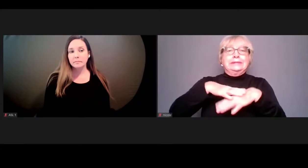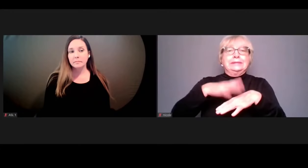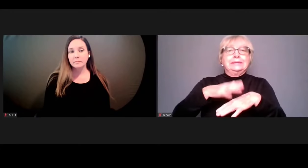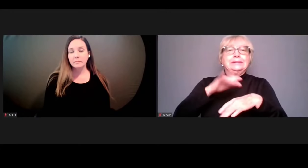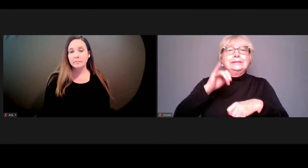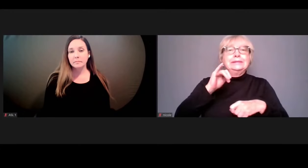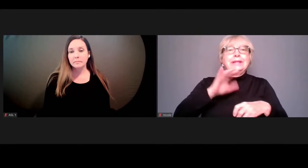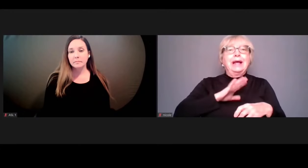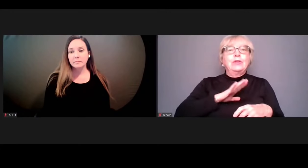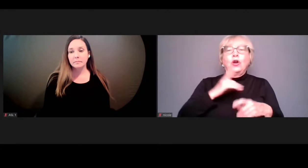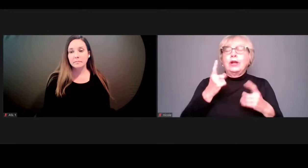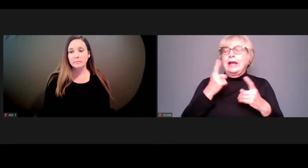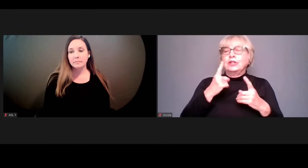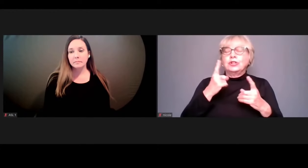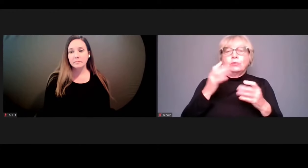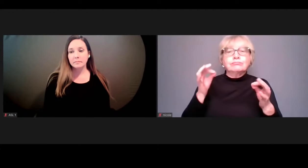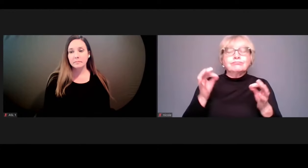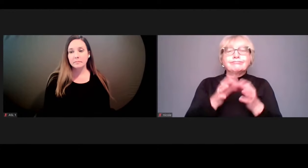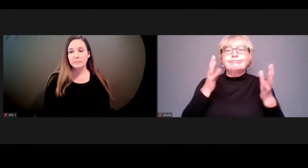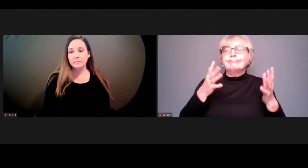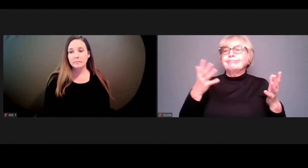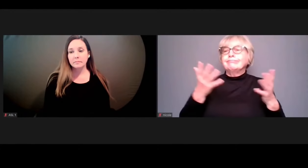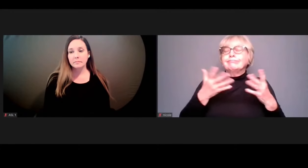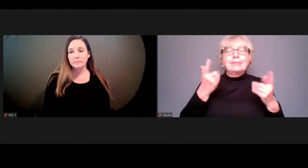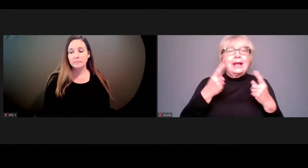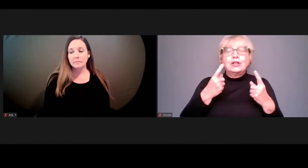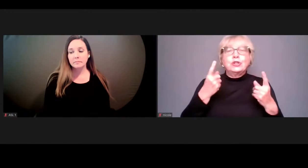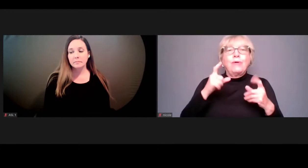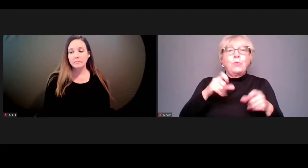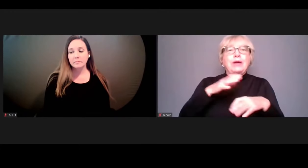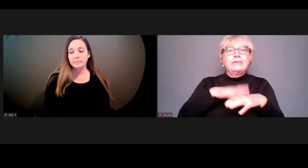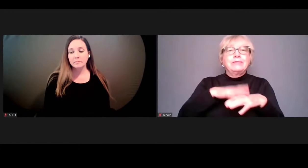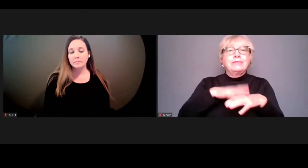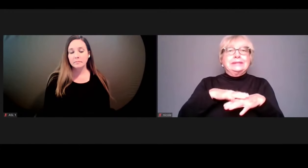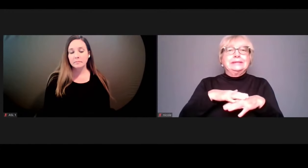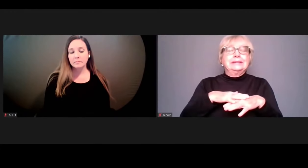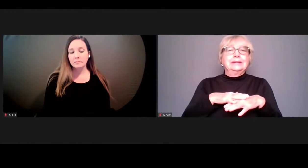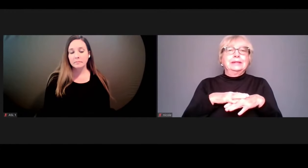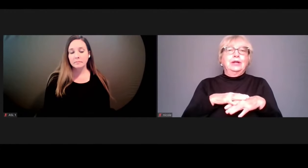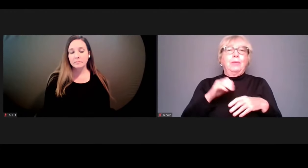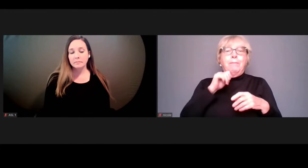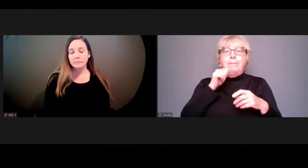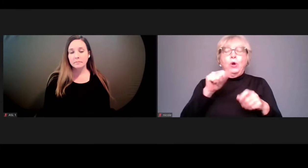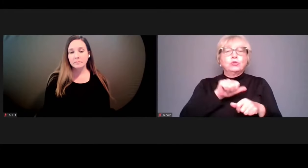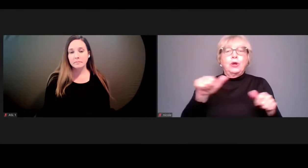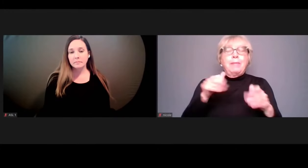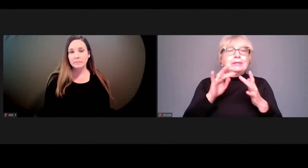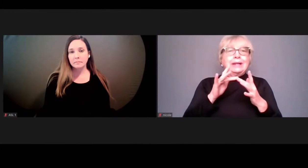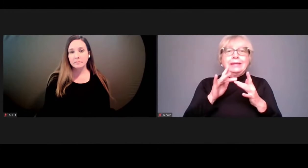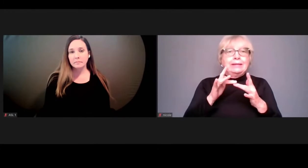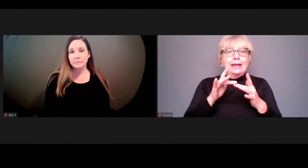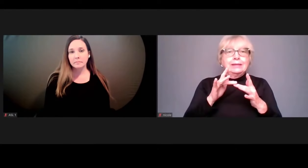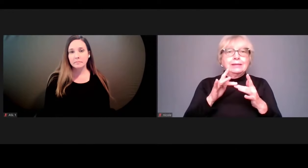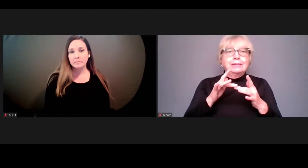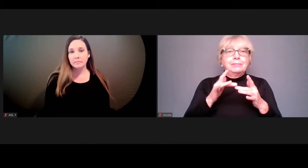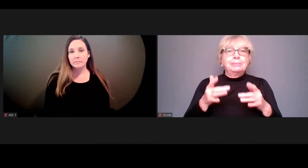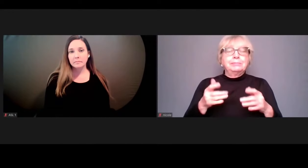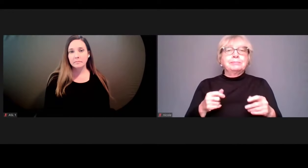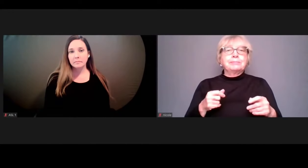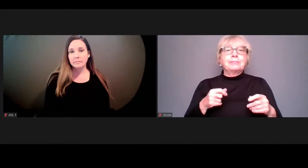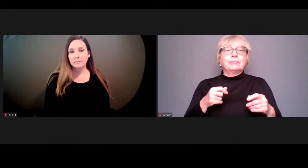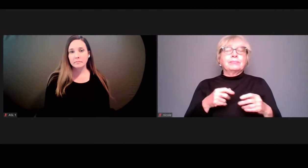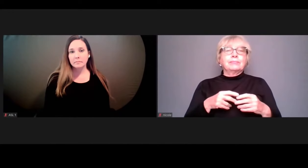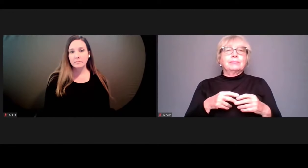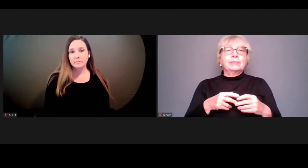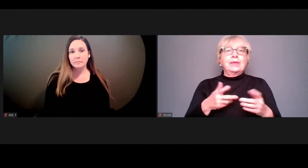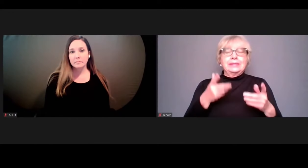incident officiellement et non sur les plateformes des médias sociaux. Ce n'est pas pertinent et il n'y a pas de suivi à faire. Donc,